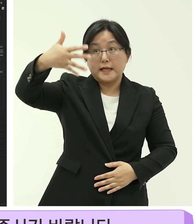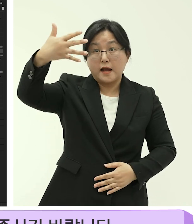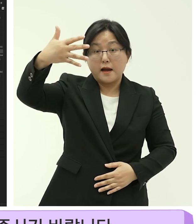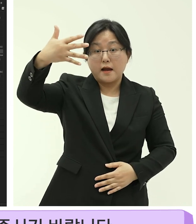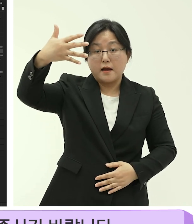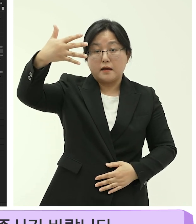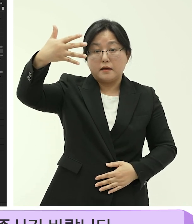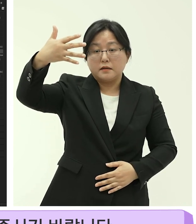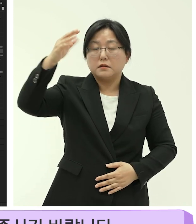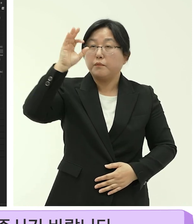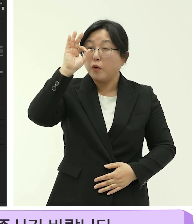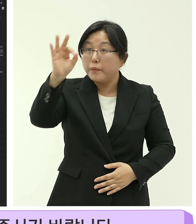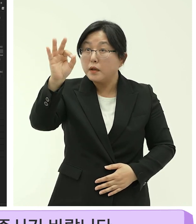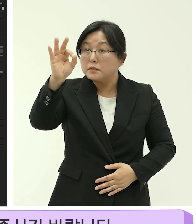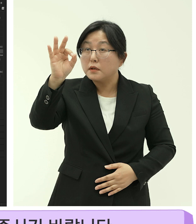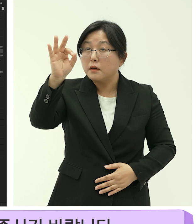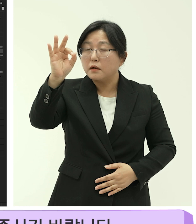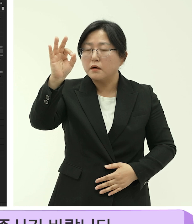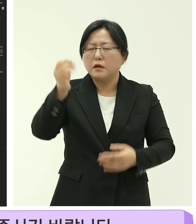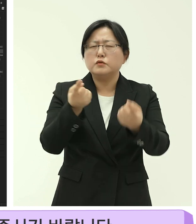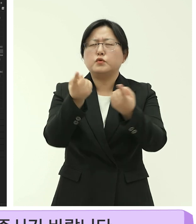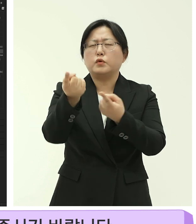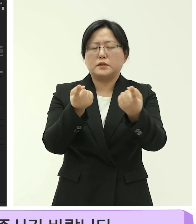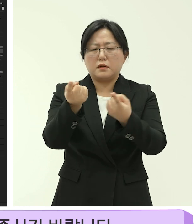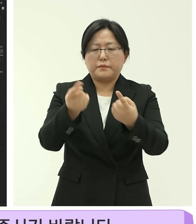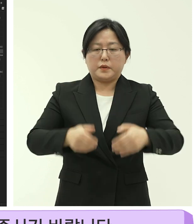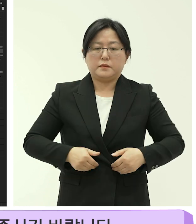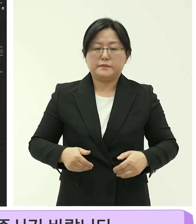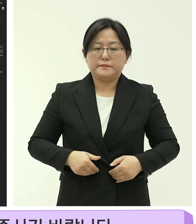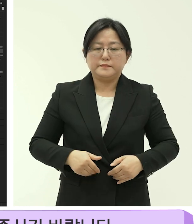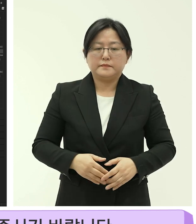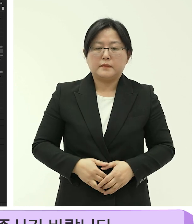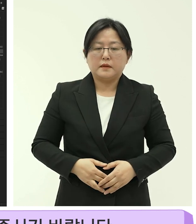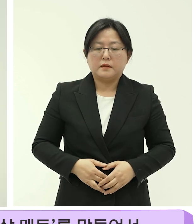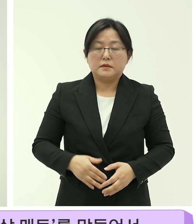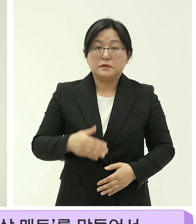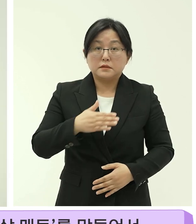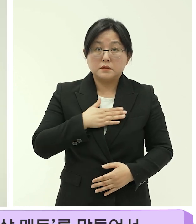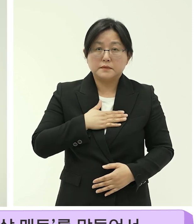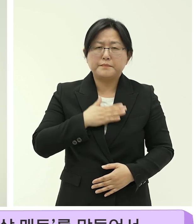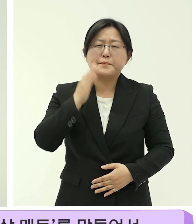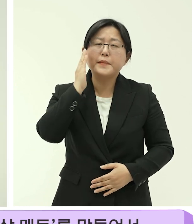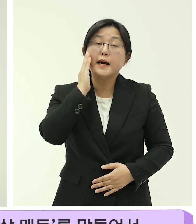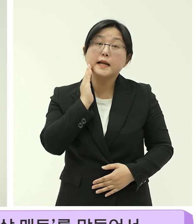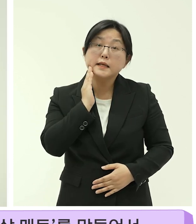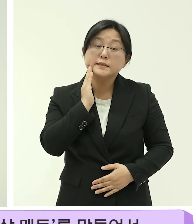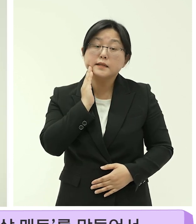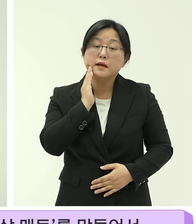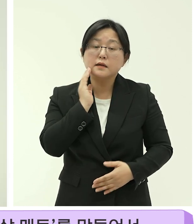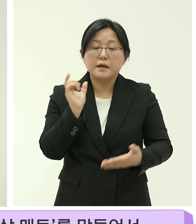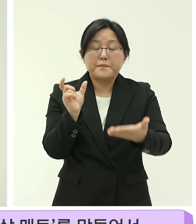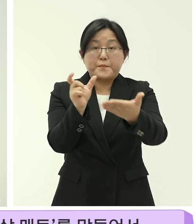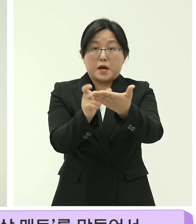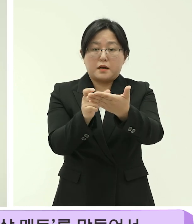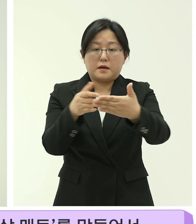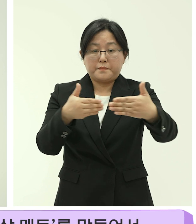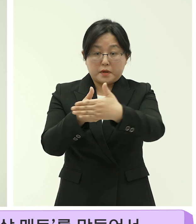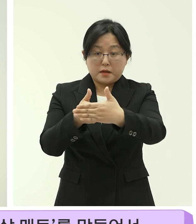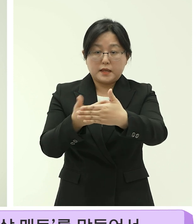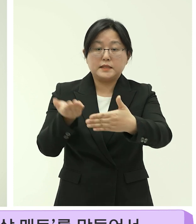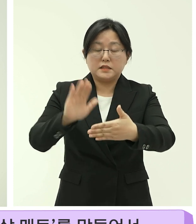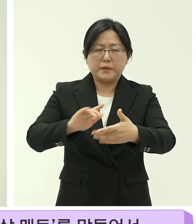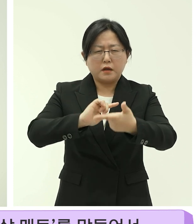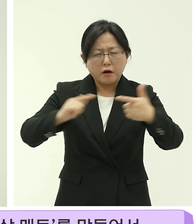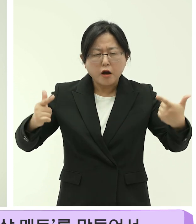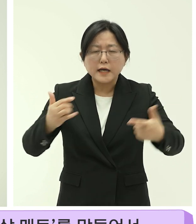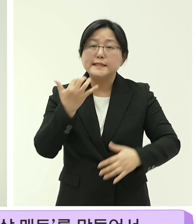있는지는 프로그램 패널을 잘 보면서 맞춰주시기 바랍니다. 이렇게 저는 방금 파란색을